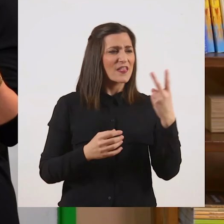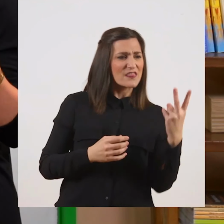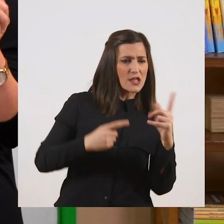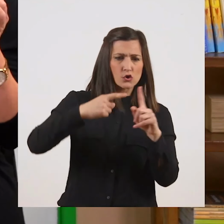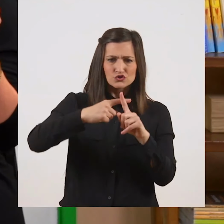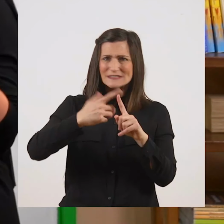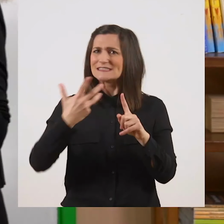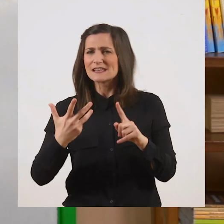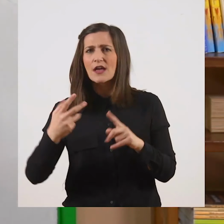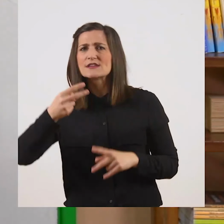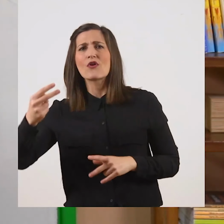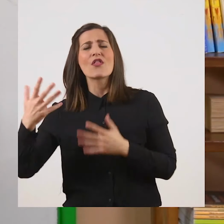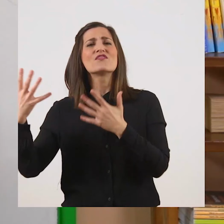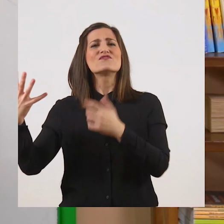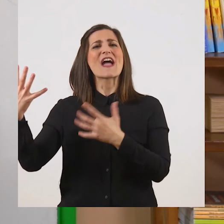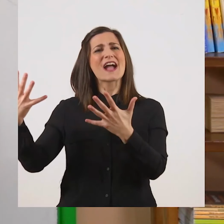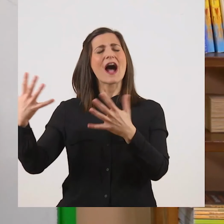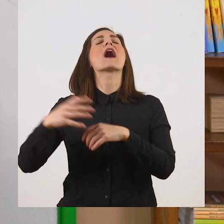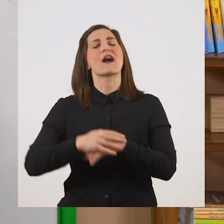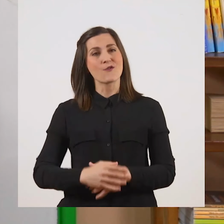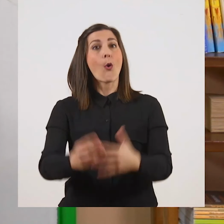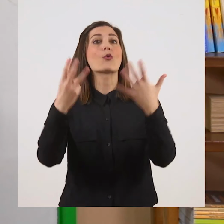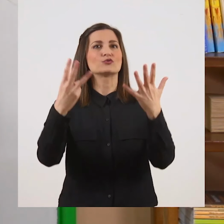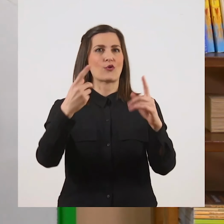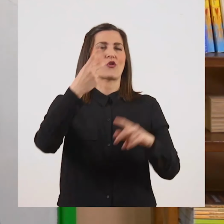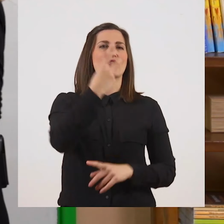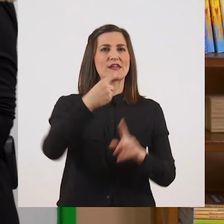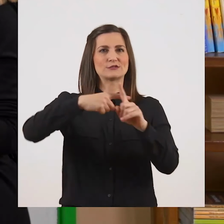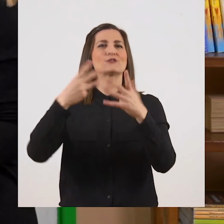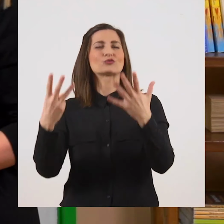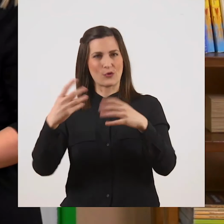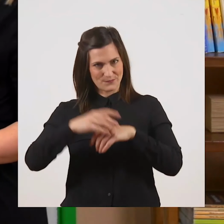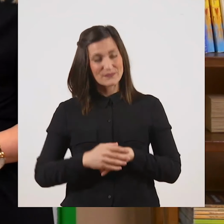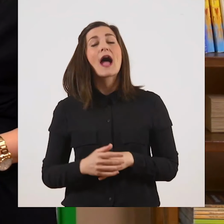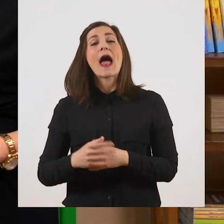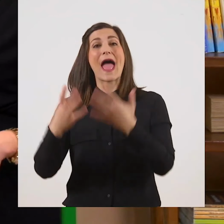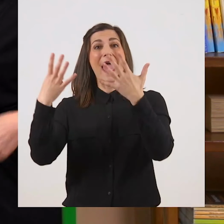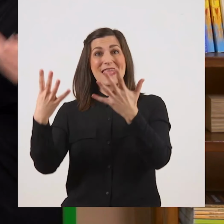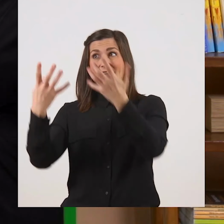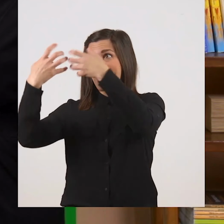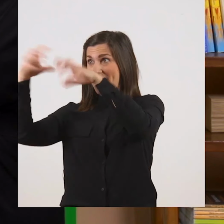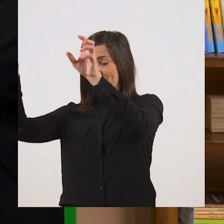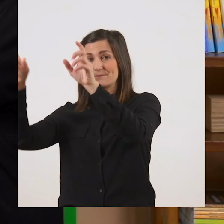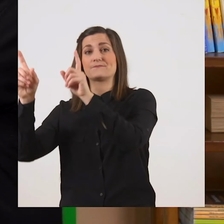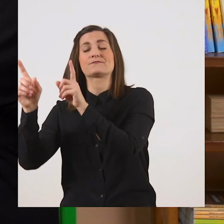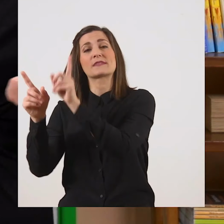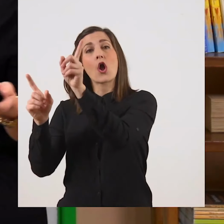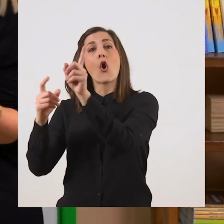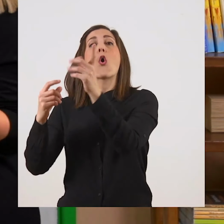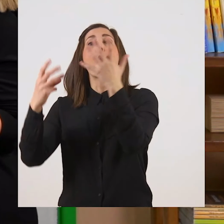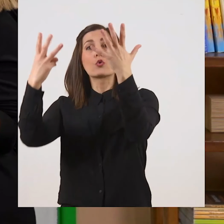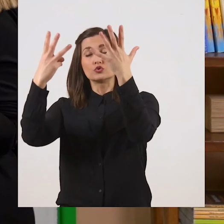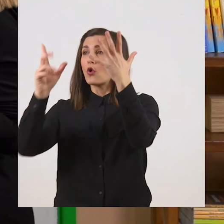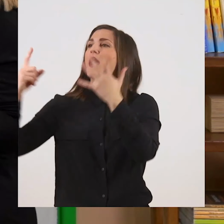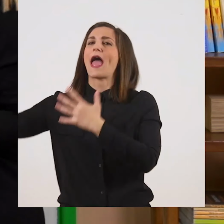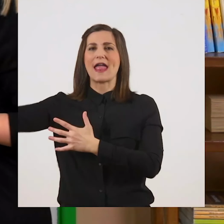θυμάστε? Είμαι σίγουρη. 8 λοιπόν. Πολύ ωραία. 8 και αφού από το 9 πήρα 8, έμεινε